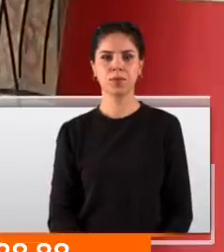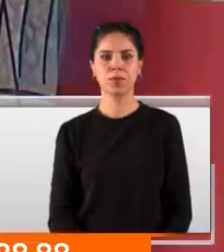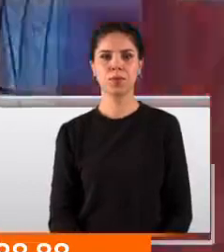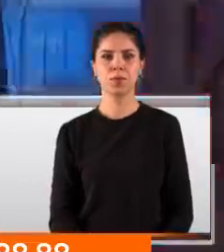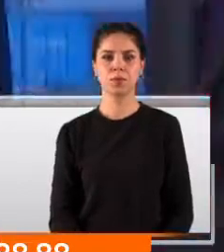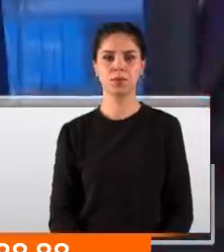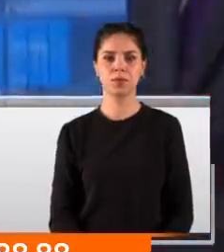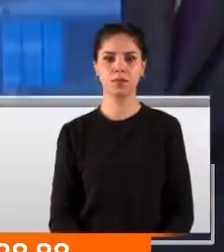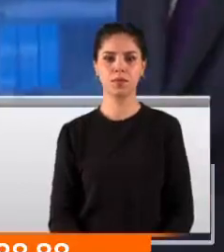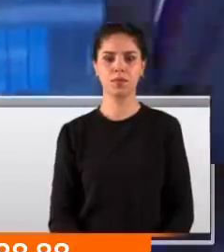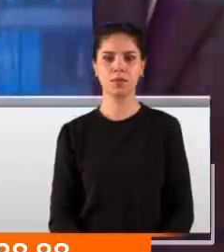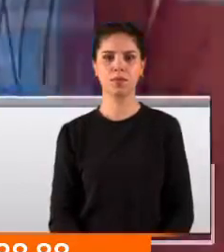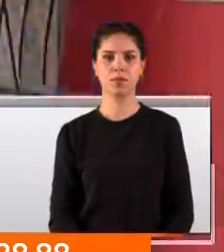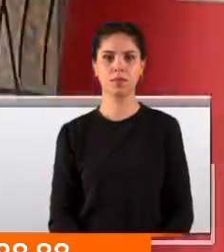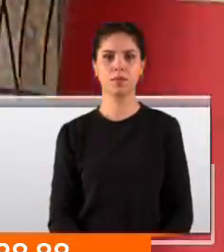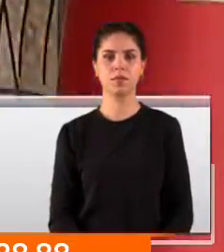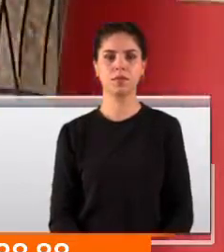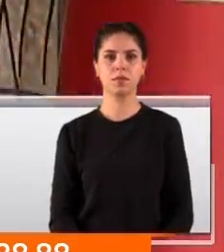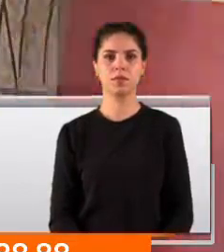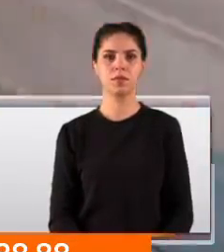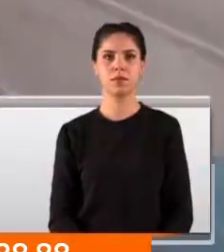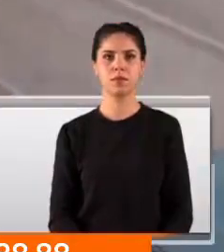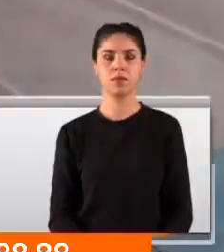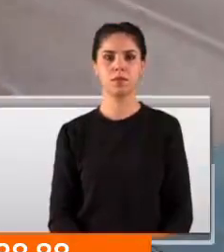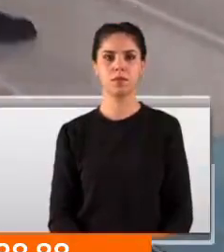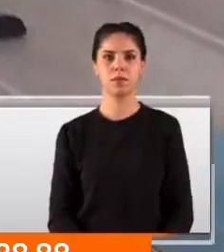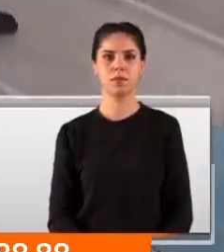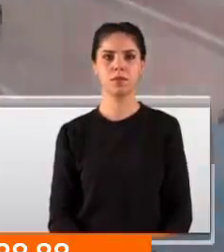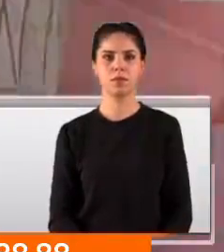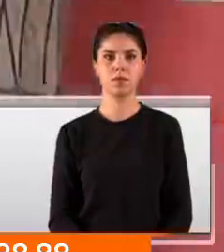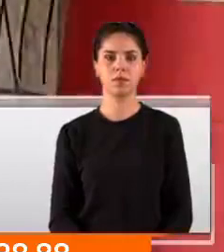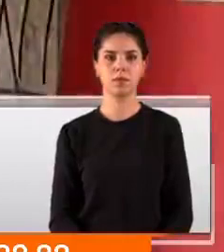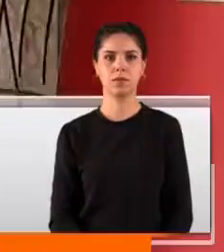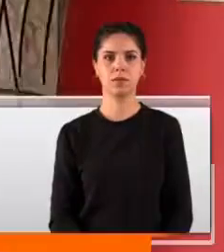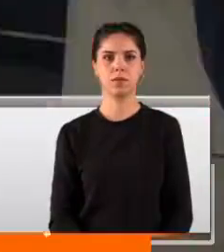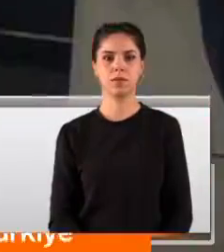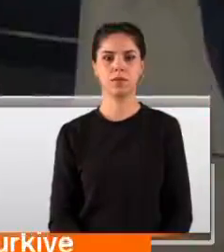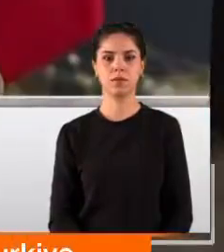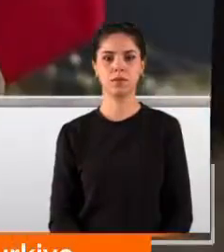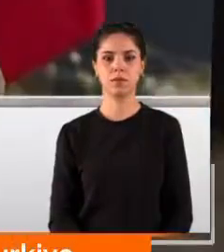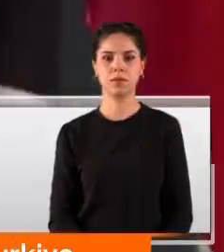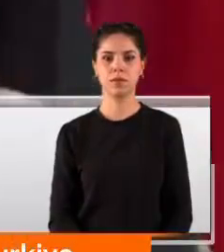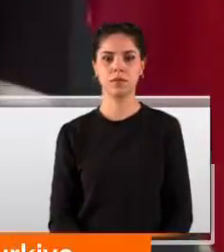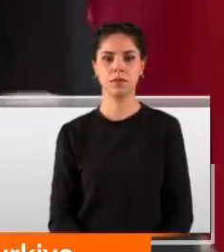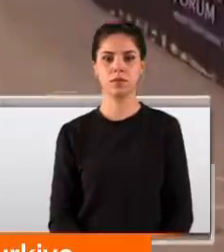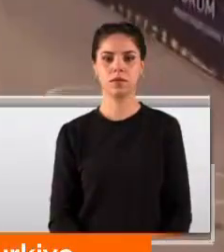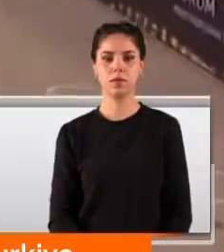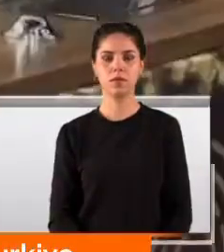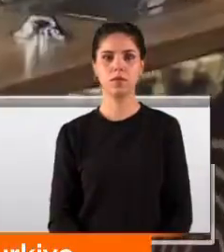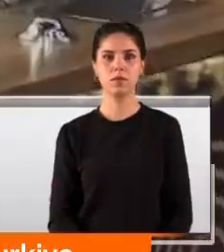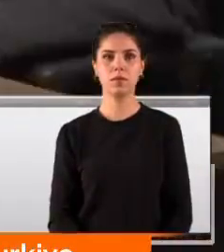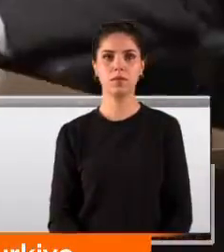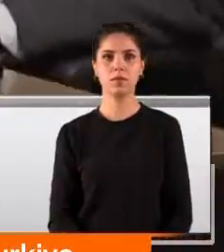Krizin başladığı ilk günden itibaren her düzeyde samimi gayret sarf etti.